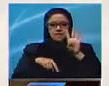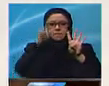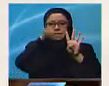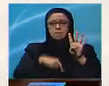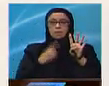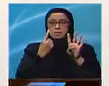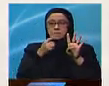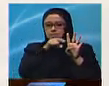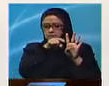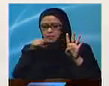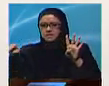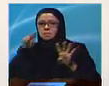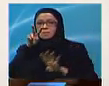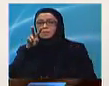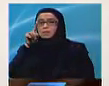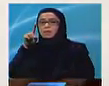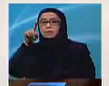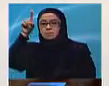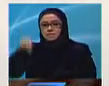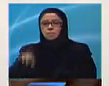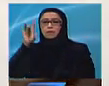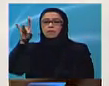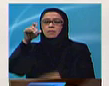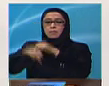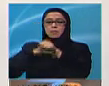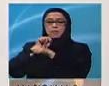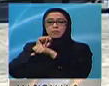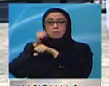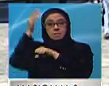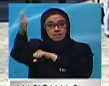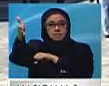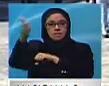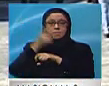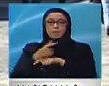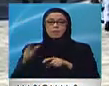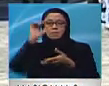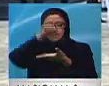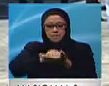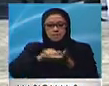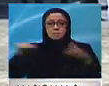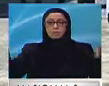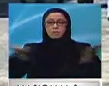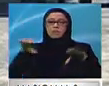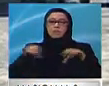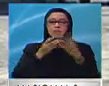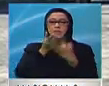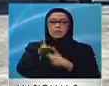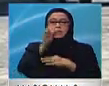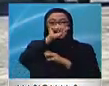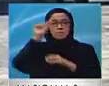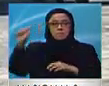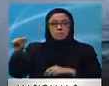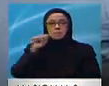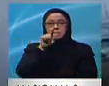hingga 21 ogos 2017 tempahan boleh dibuat melalui laman sesawangasia.com dan aplikasi mudah